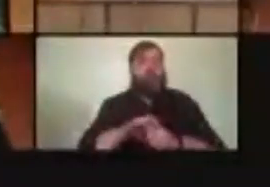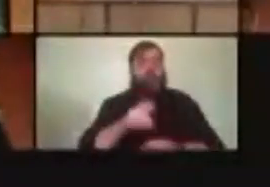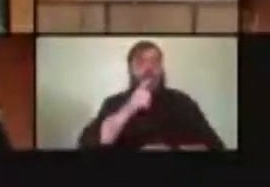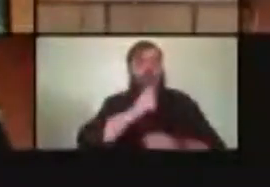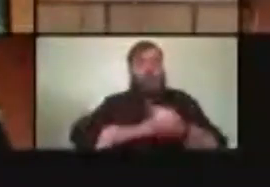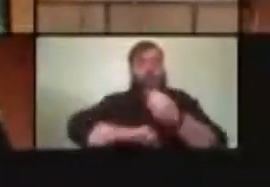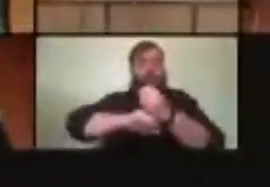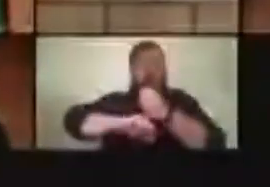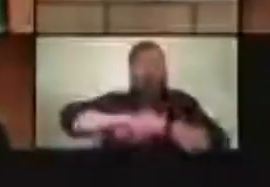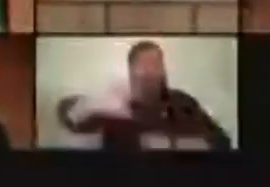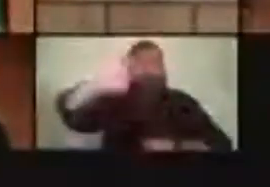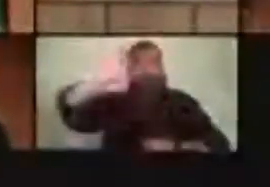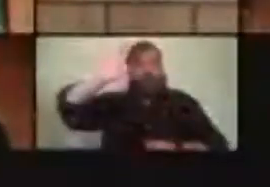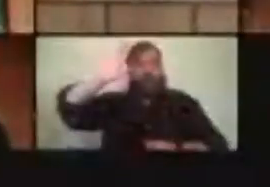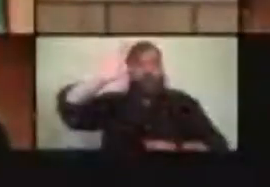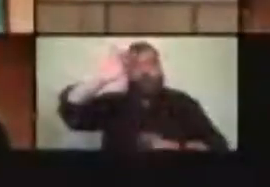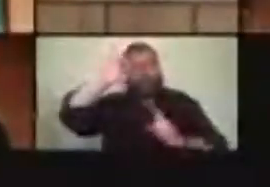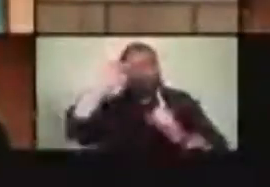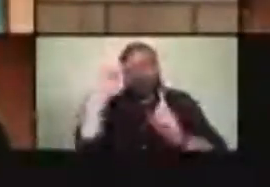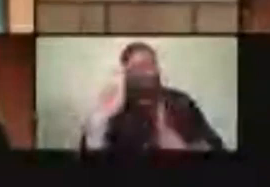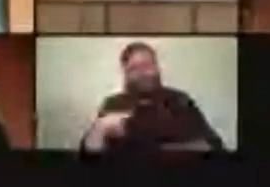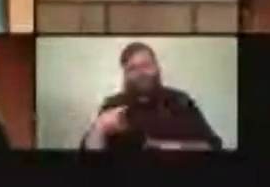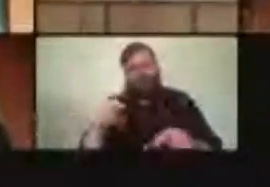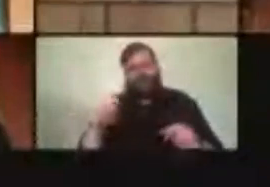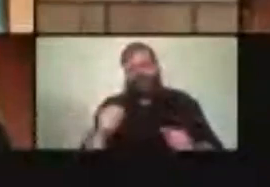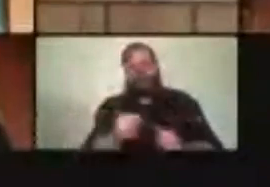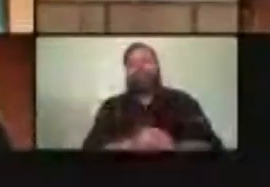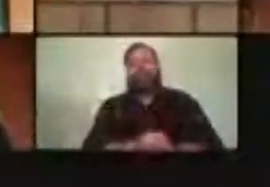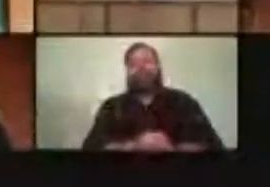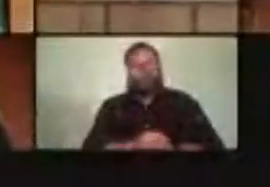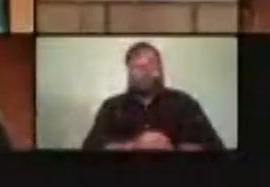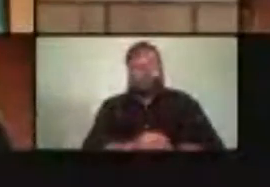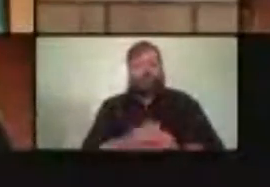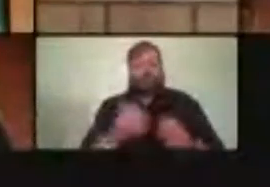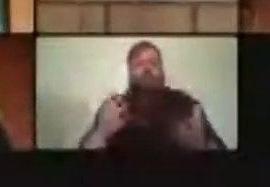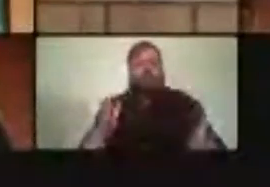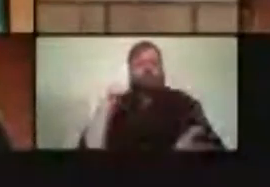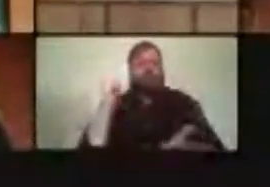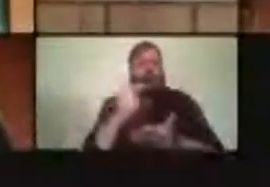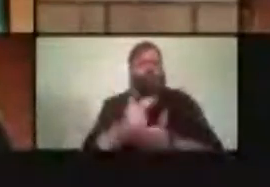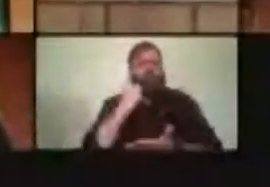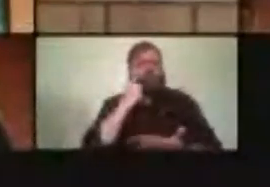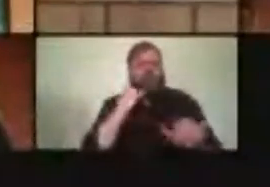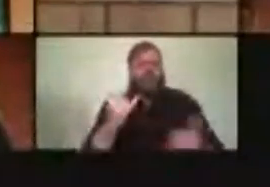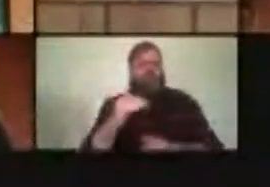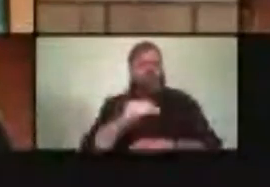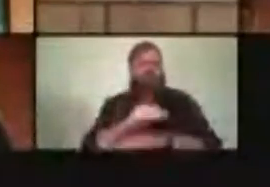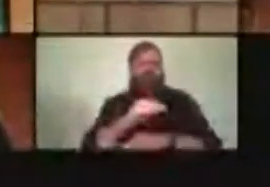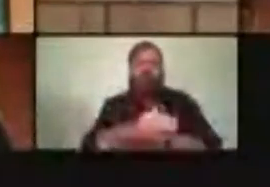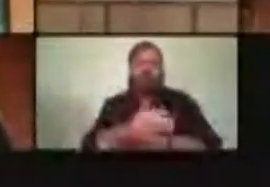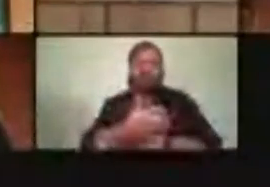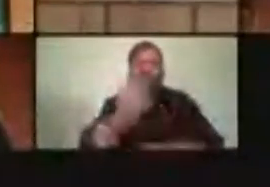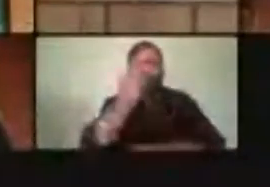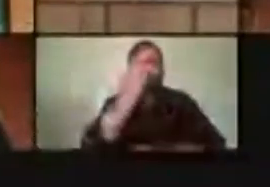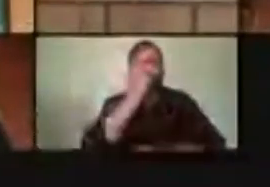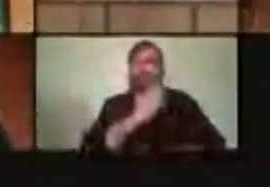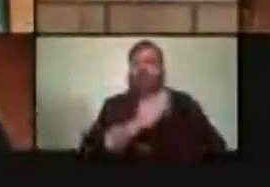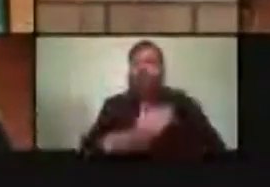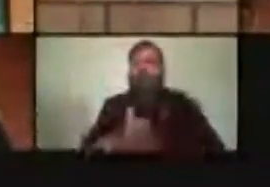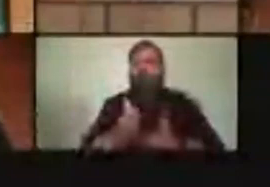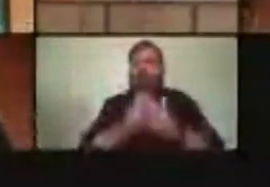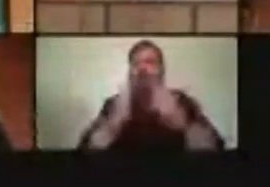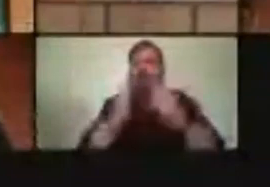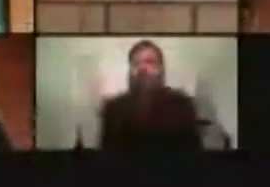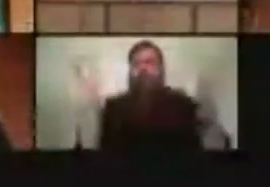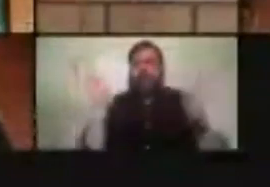Kwa hivyo ningependa tupige kura iwapo tunakubaliana. Ndio, tumekubaliana. Kwa hivyo tumepitisha kalenda